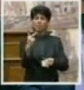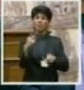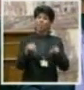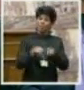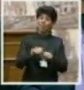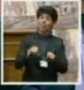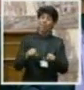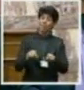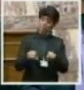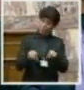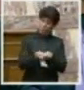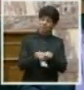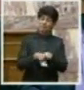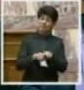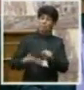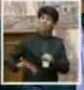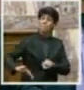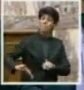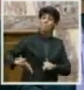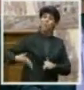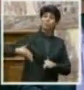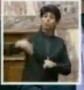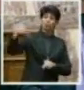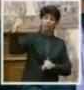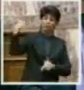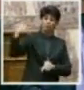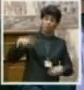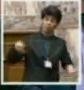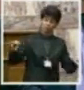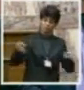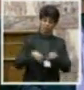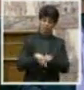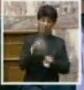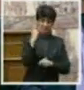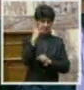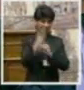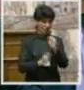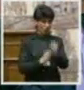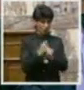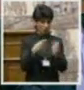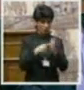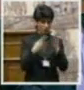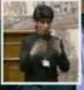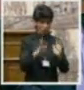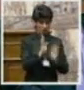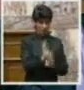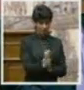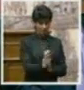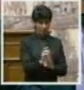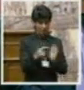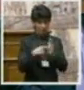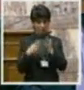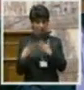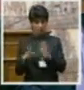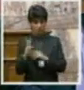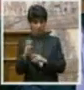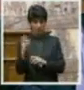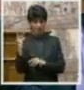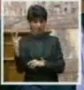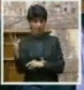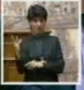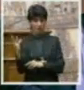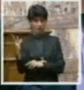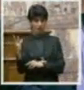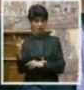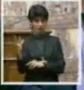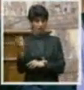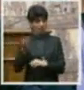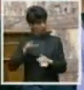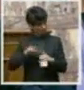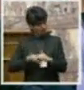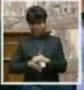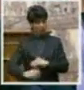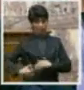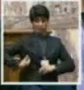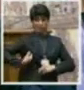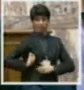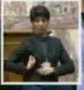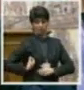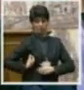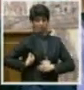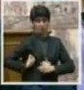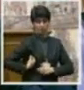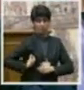Παπανδρέου. Την τριετία του οποίου την ξεπεράσατε. Ο μόνος που σας στηρίζει είναι, μην αναρωτιέστε. Ο μόνος που σας